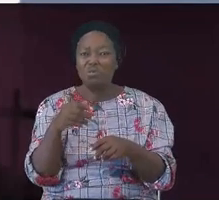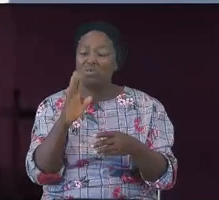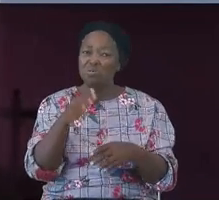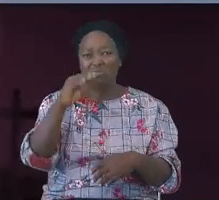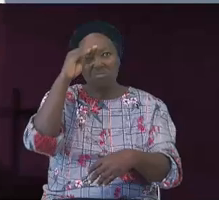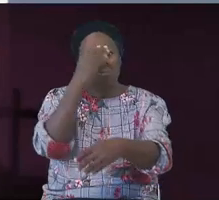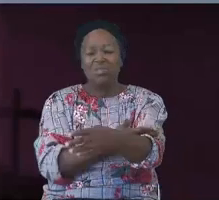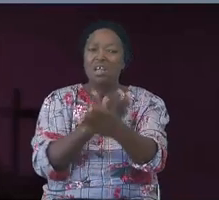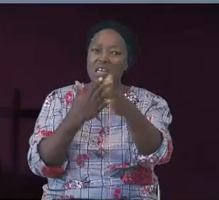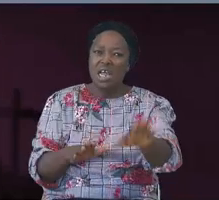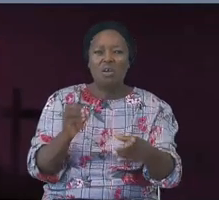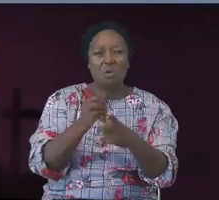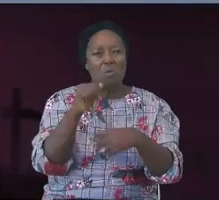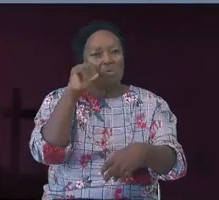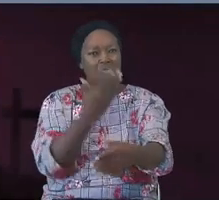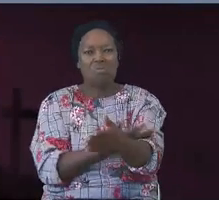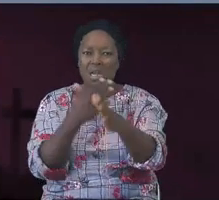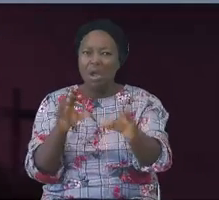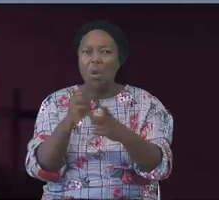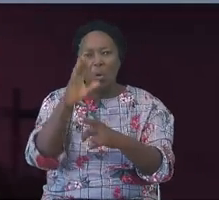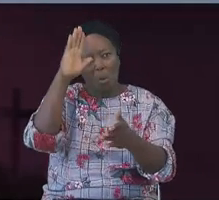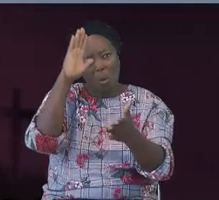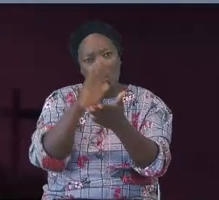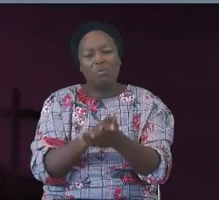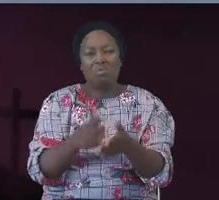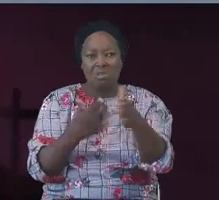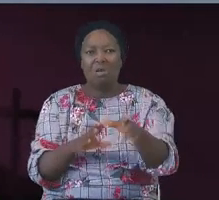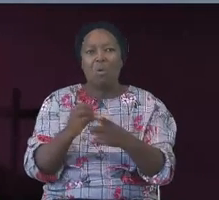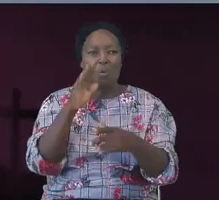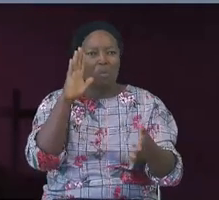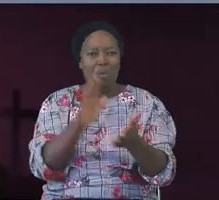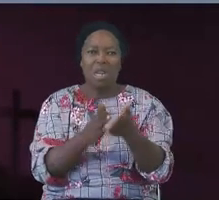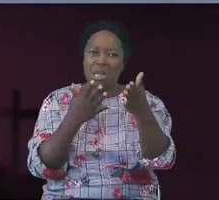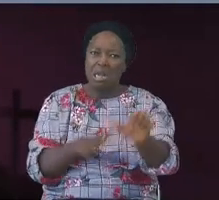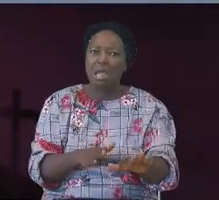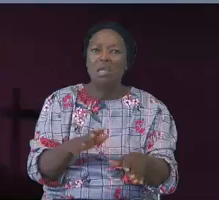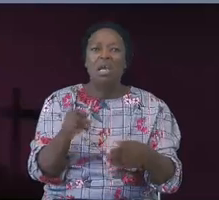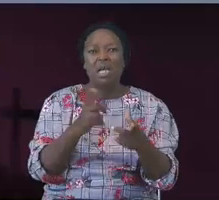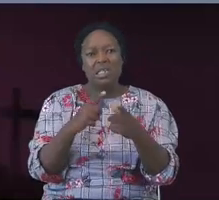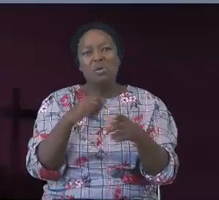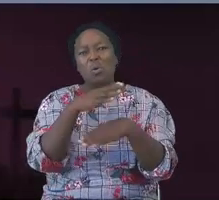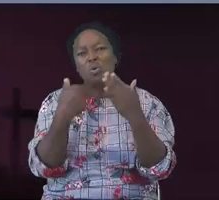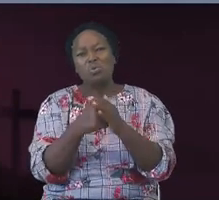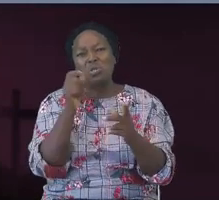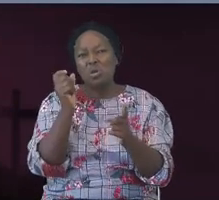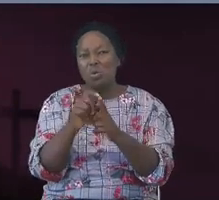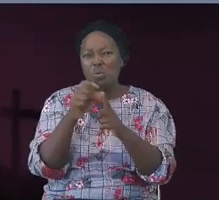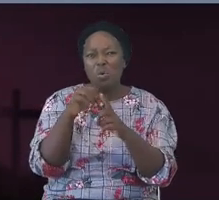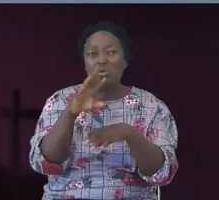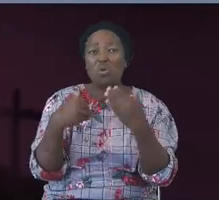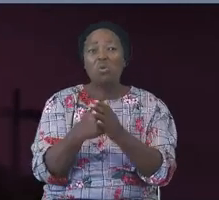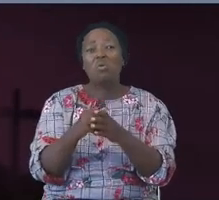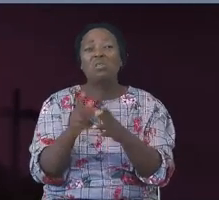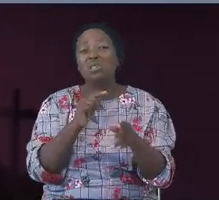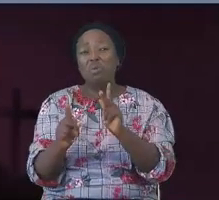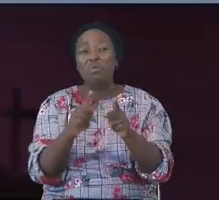tu pleures à cause de la tristesse, tu as perdu un enfant, tu as perdu ton épouse, tu as perdu